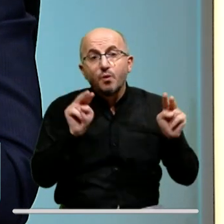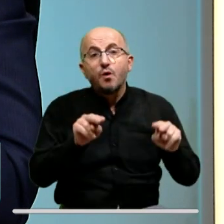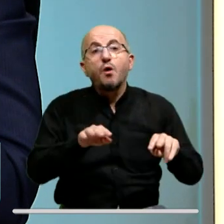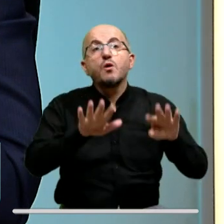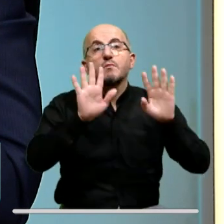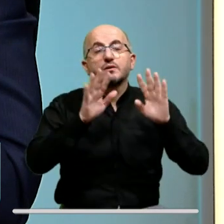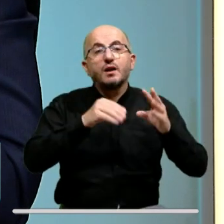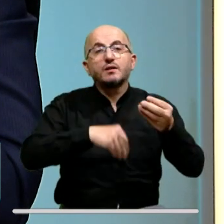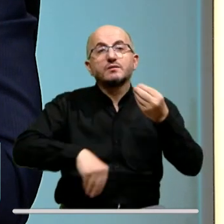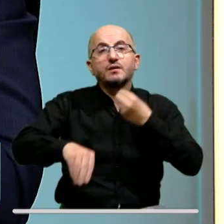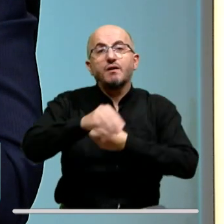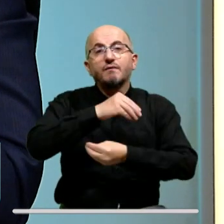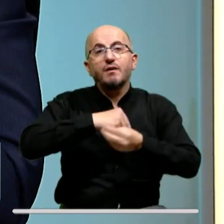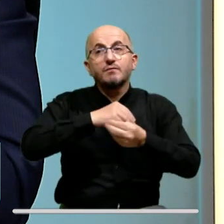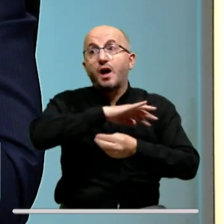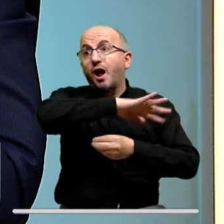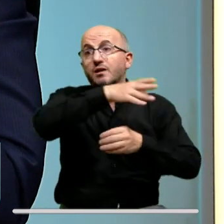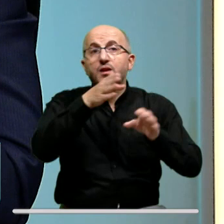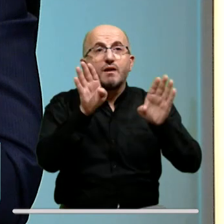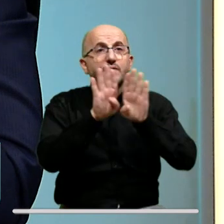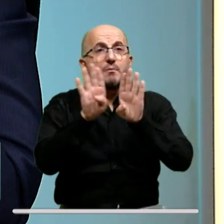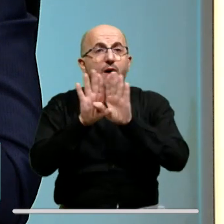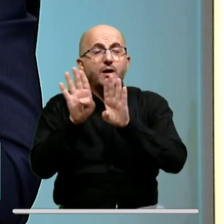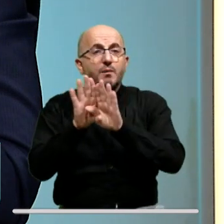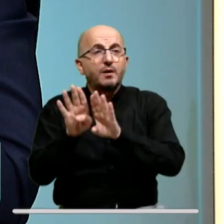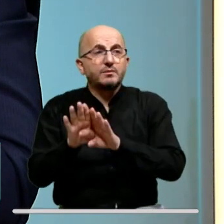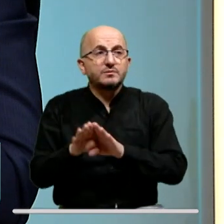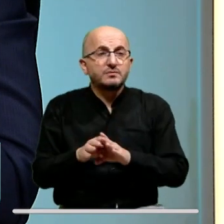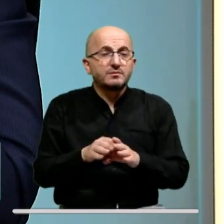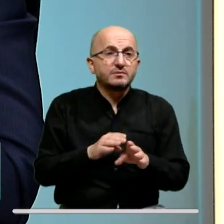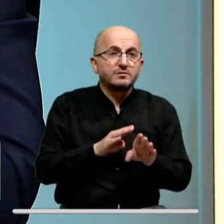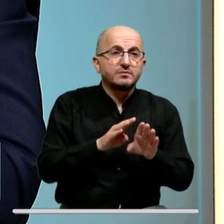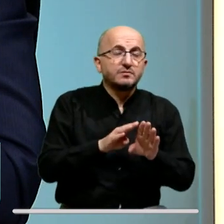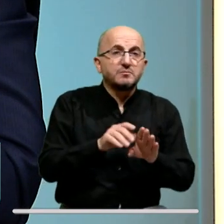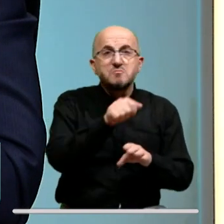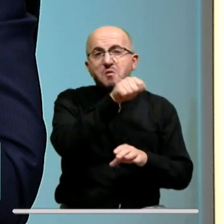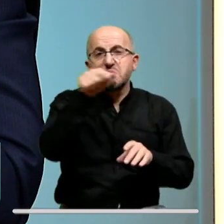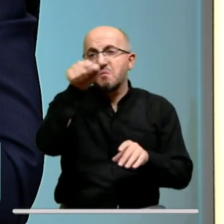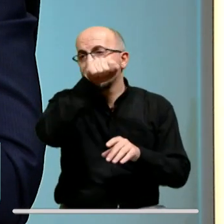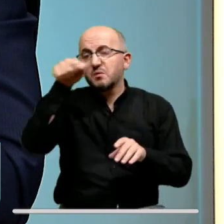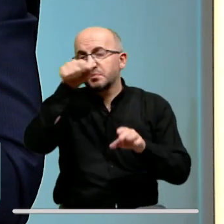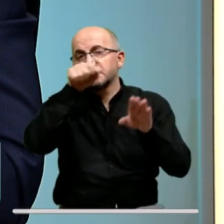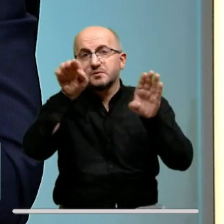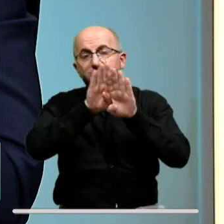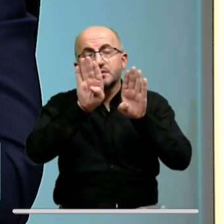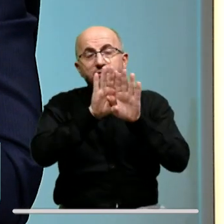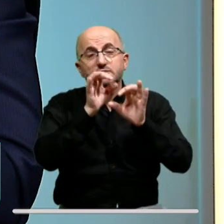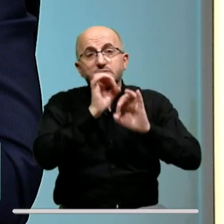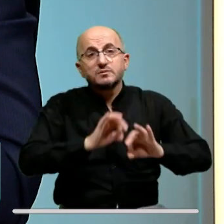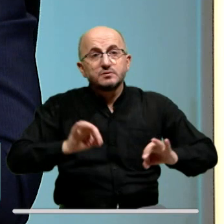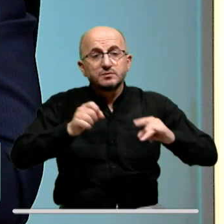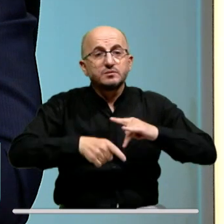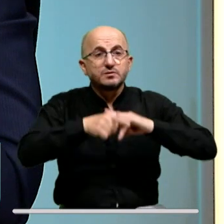yapıyorsunuz. Çünkü her tarafı kapatmışlar, bariyerlerle, tahtalarla kapatmışlar ve siz neredeyse hiç